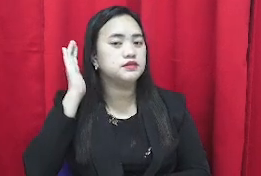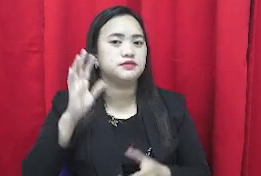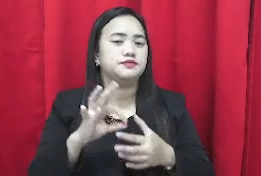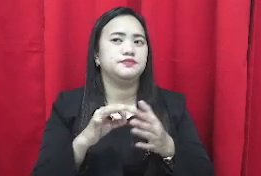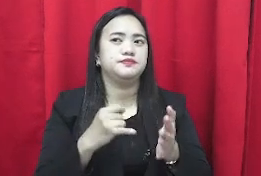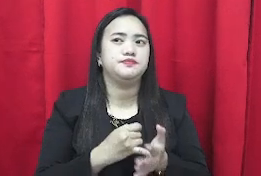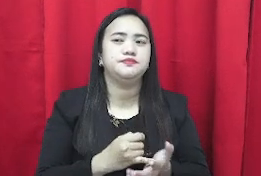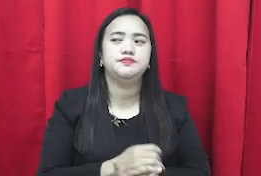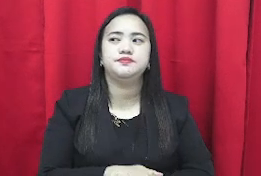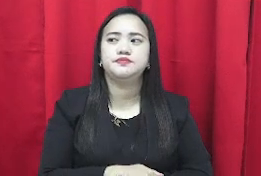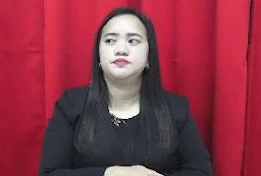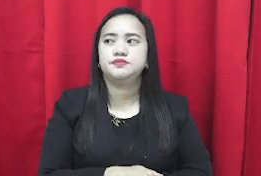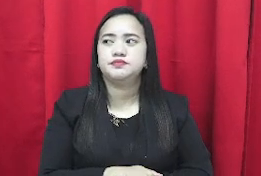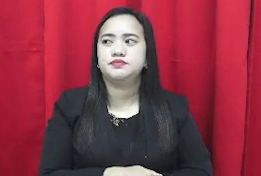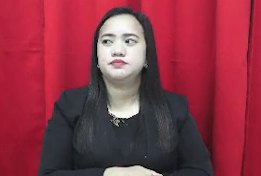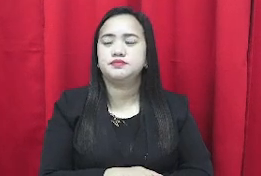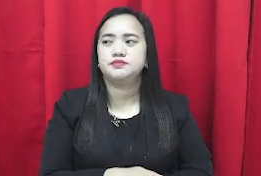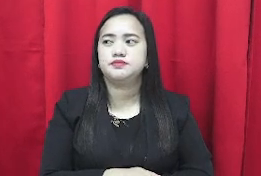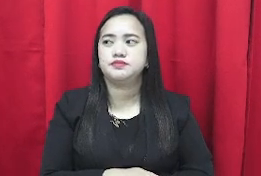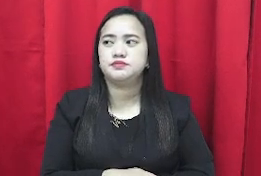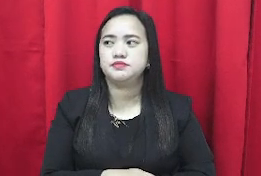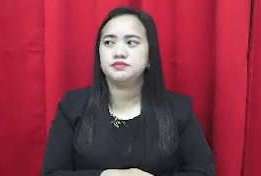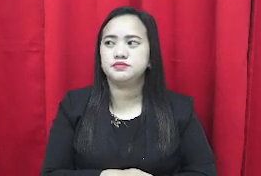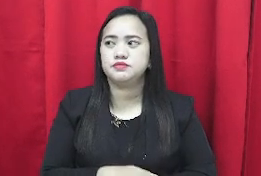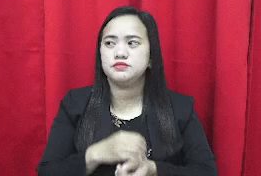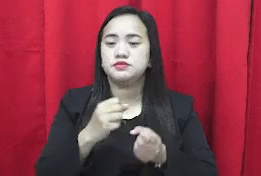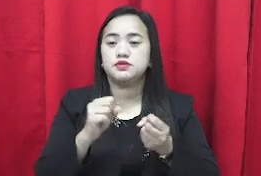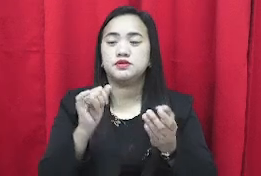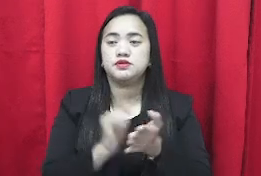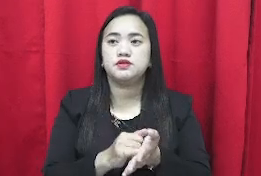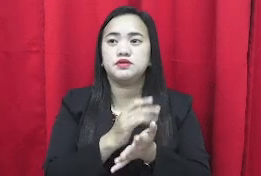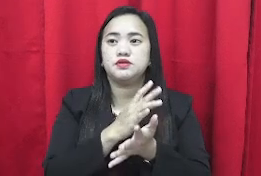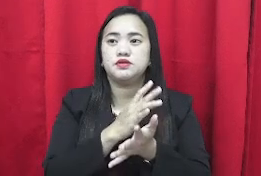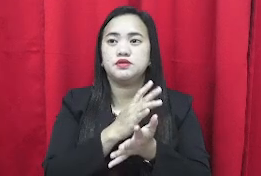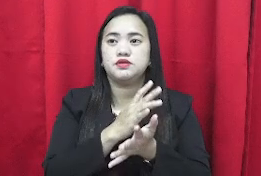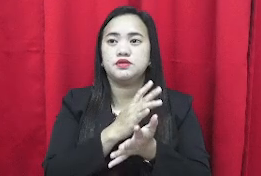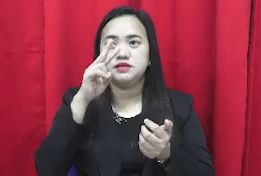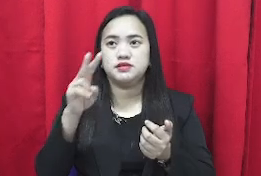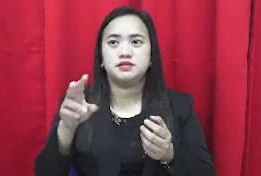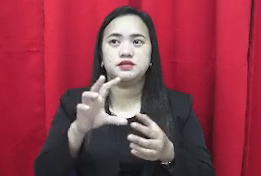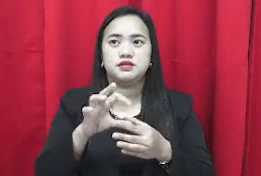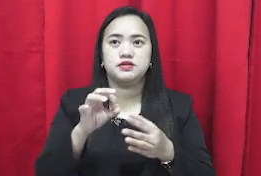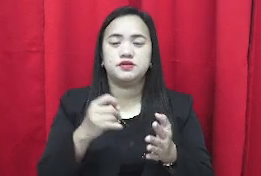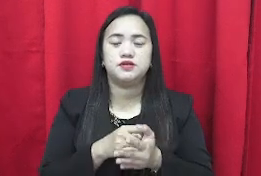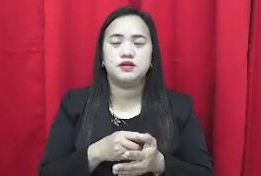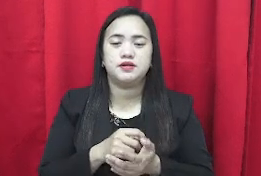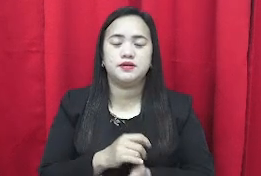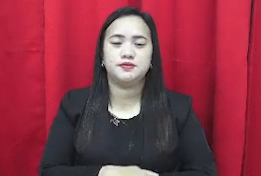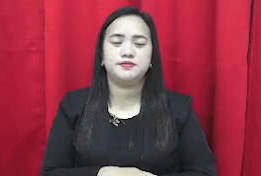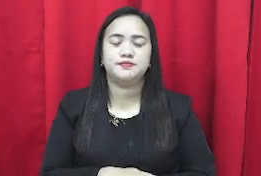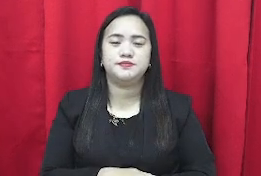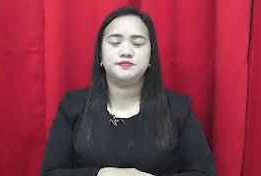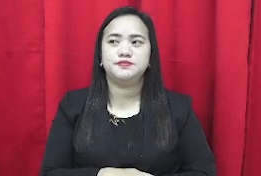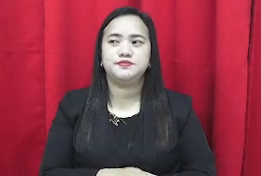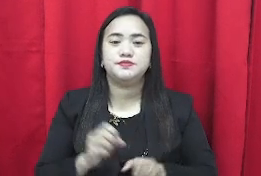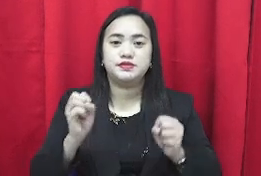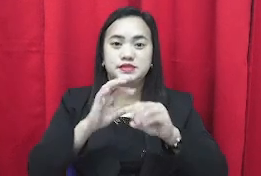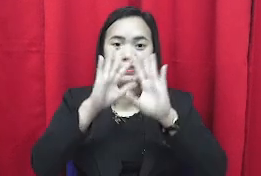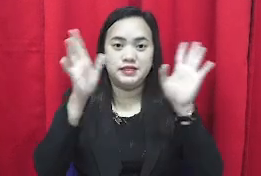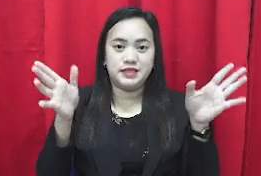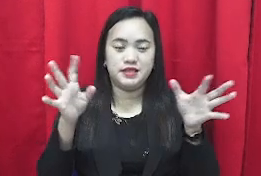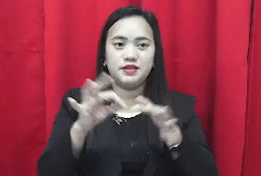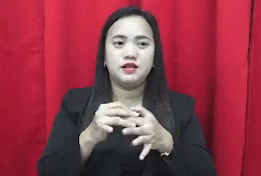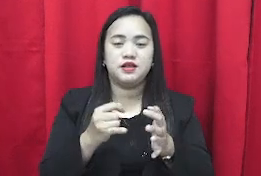silang asahan sa akin e makita na lang nila doon na Bulaga ganon ang mangyayari sa kanila and this time ako nagsasabi nga